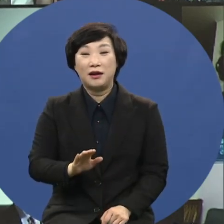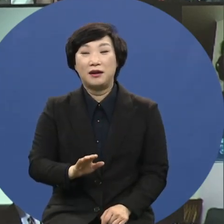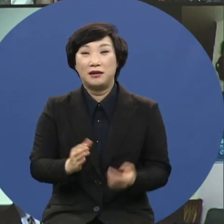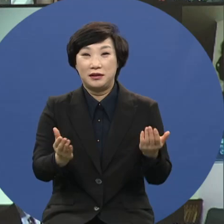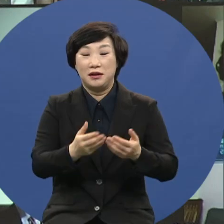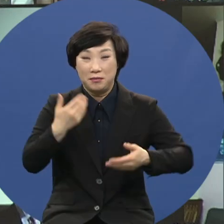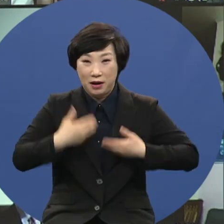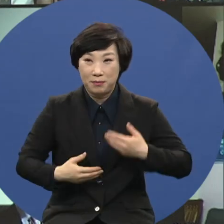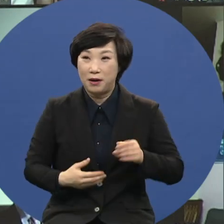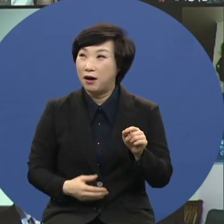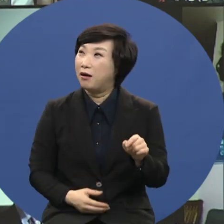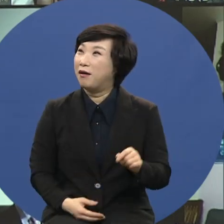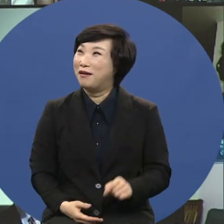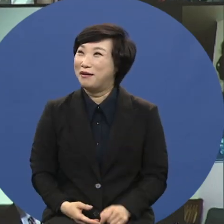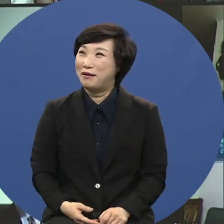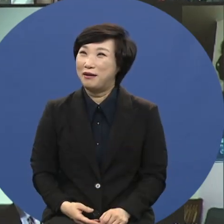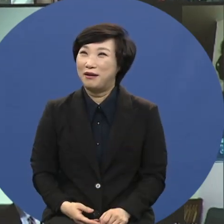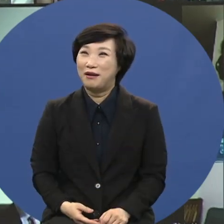그럽니다. 아니,